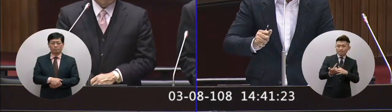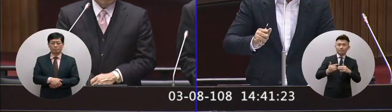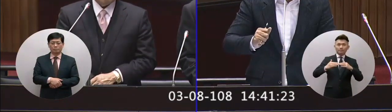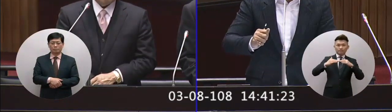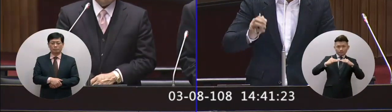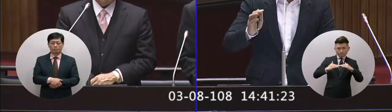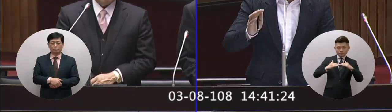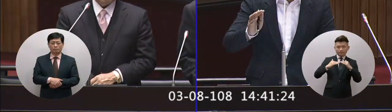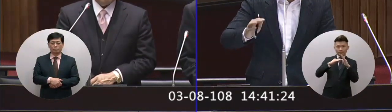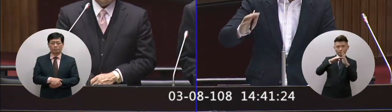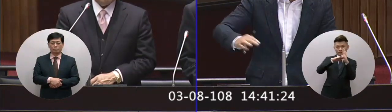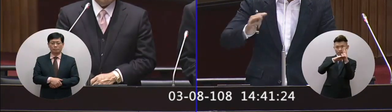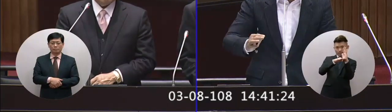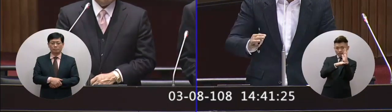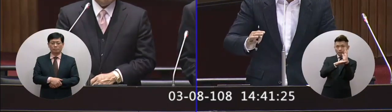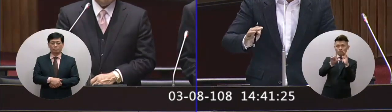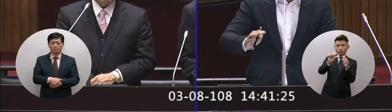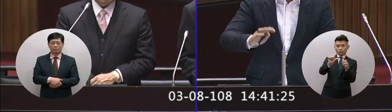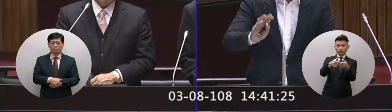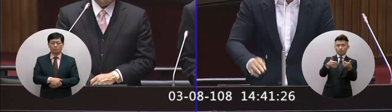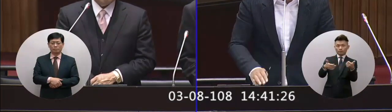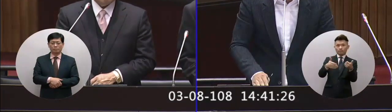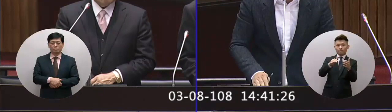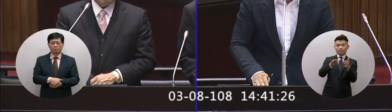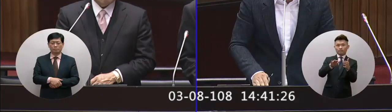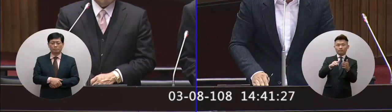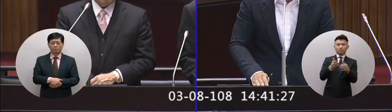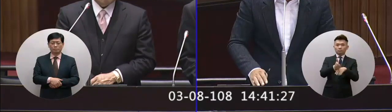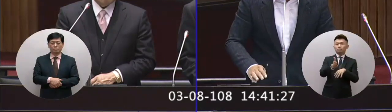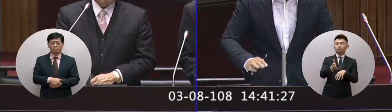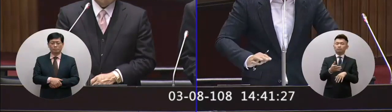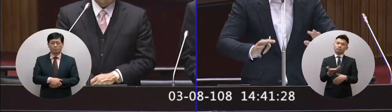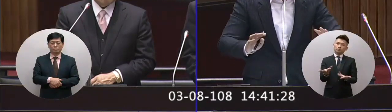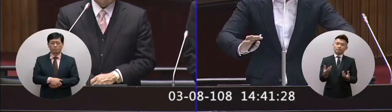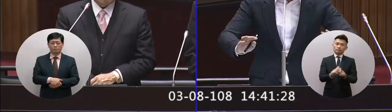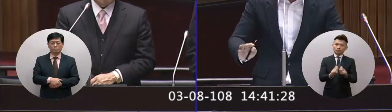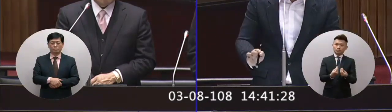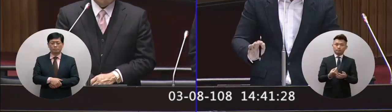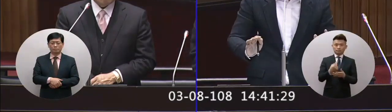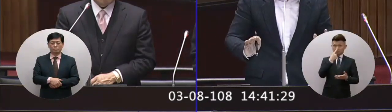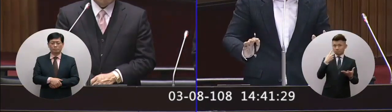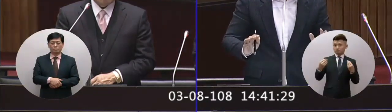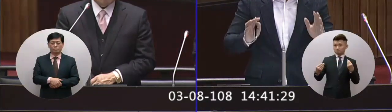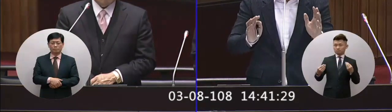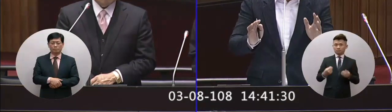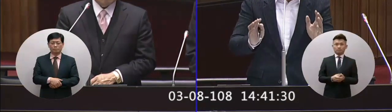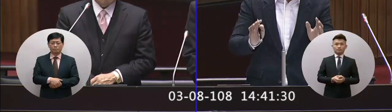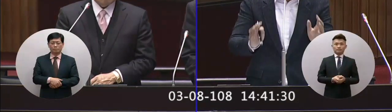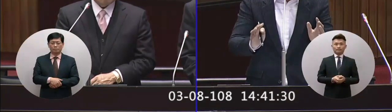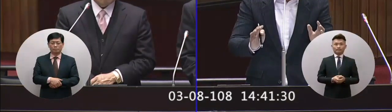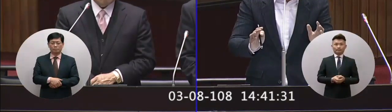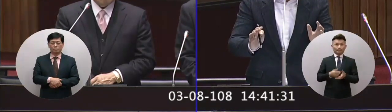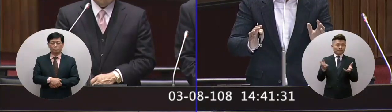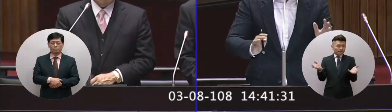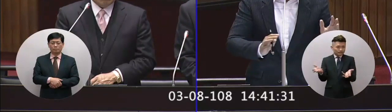5公分但是整理解起來已經都超過了我真的不清楚為什麼工